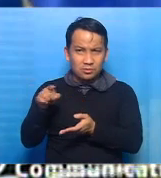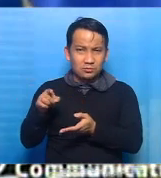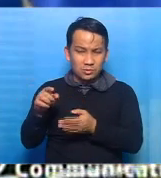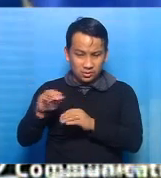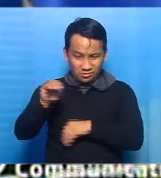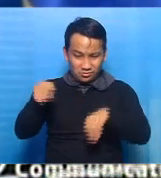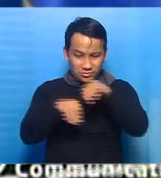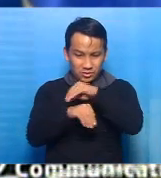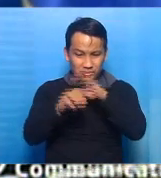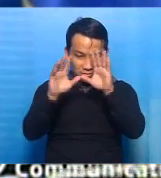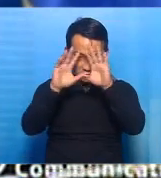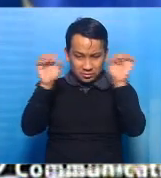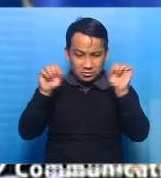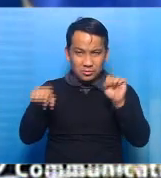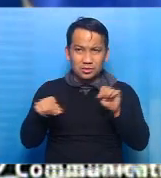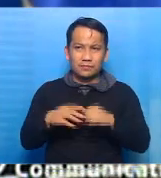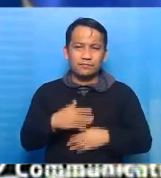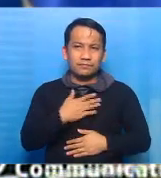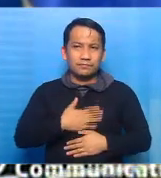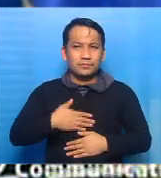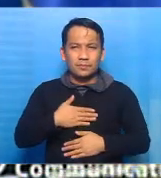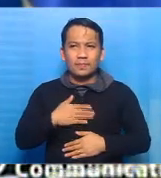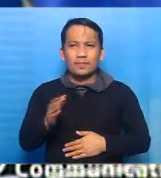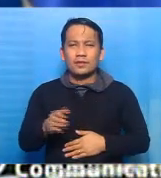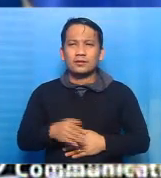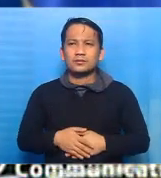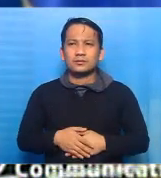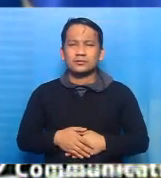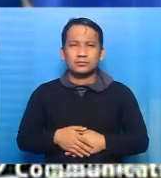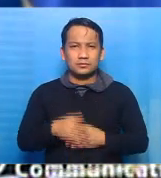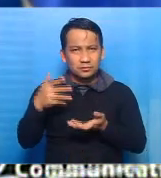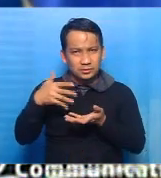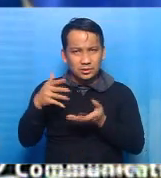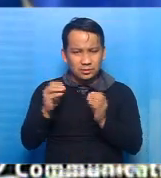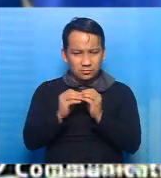president, please, study